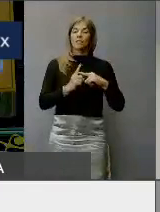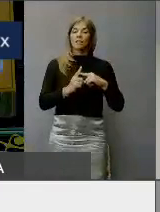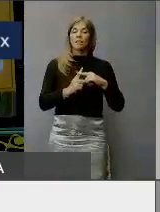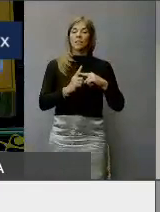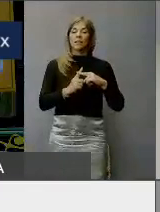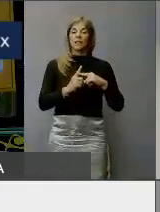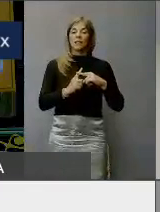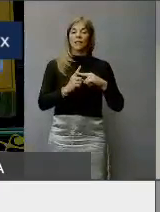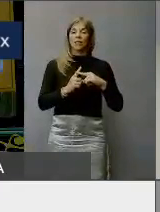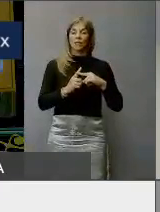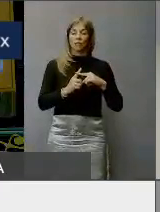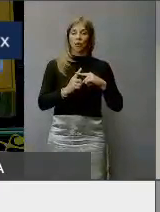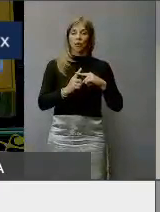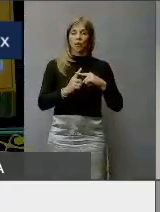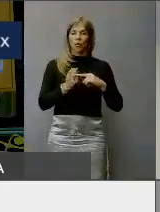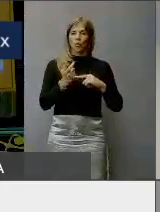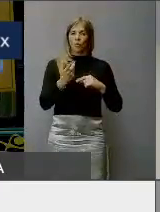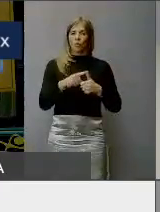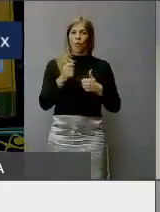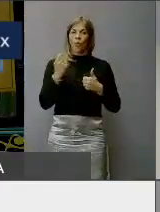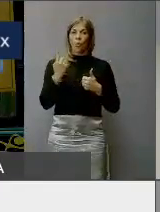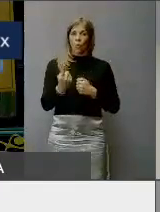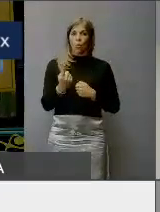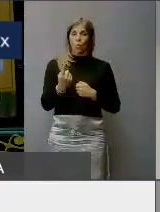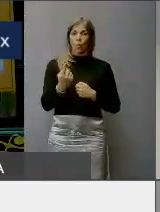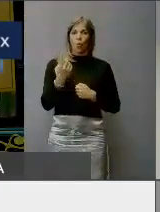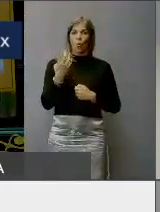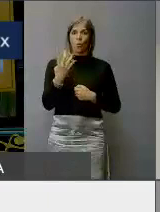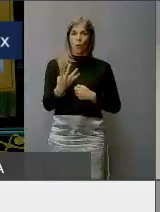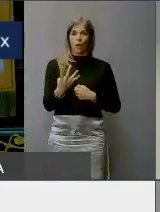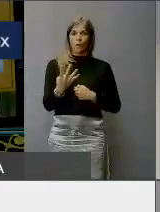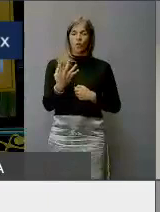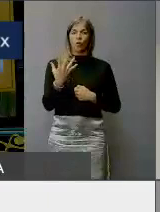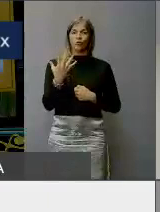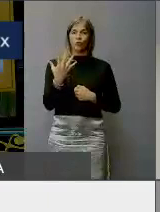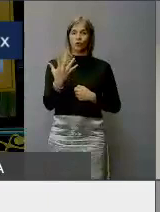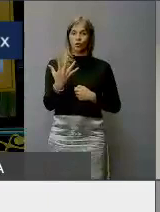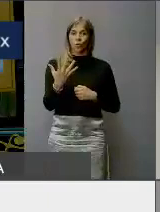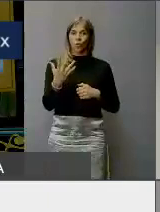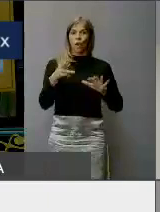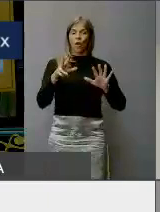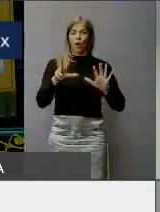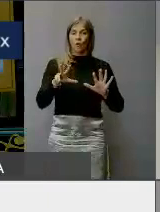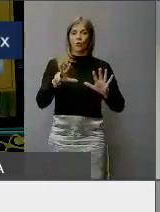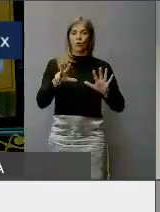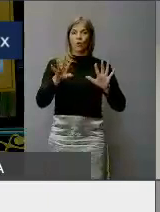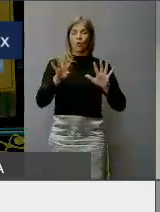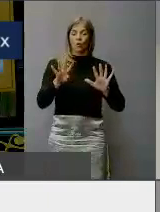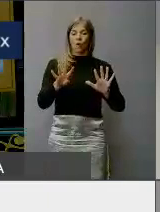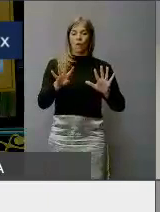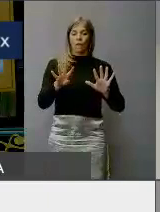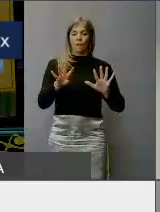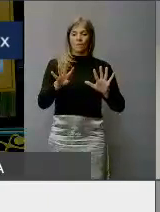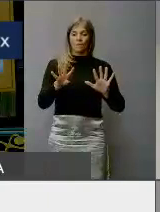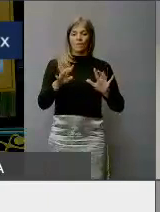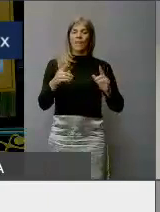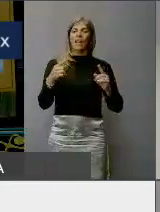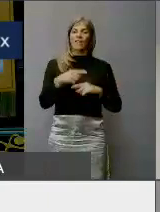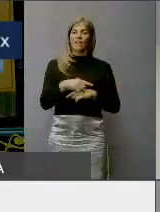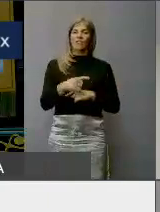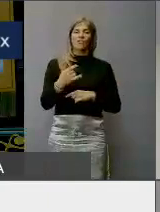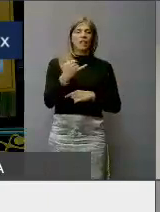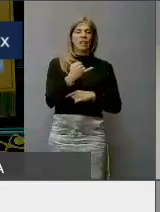dieci sono complessivamente i numeri 1 4 5 8 e 9 poi ricomparire